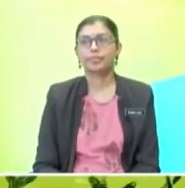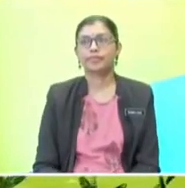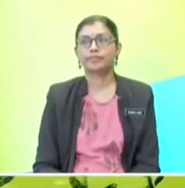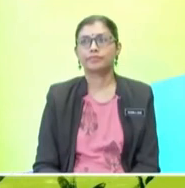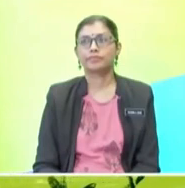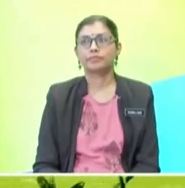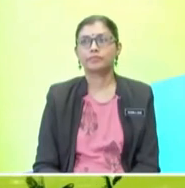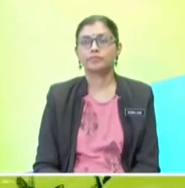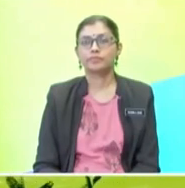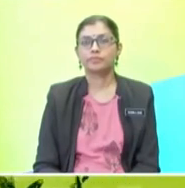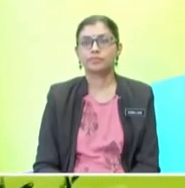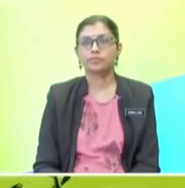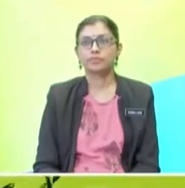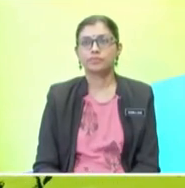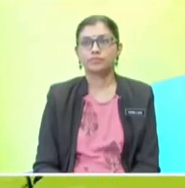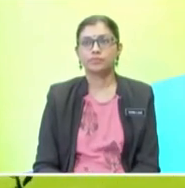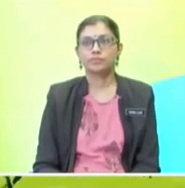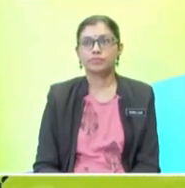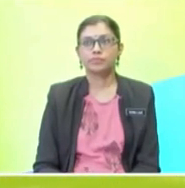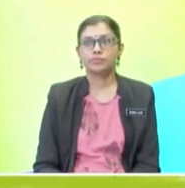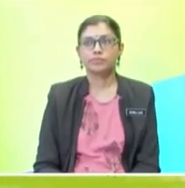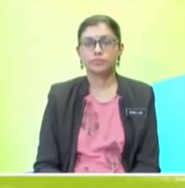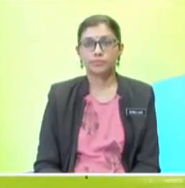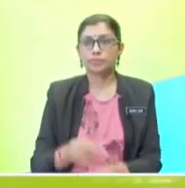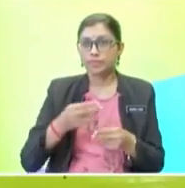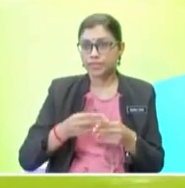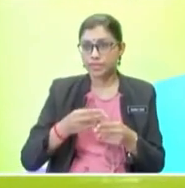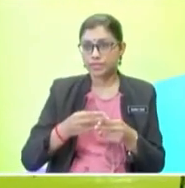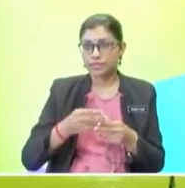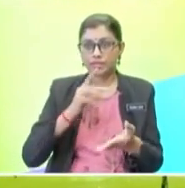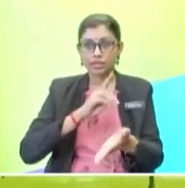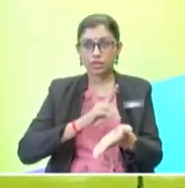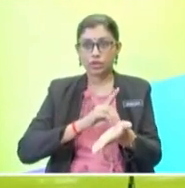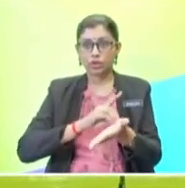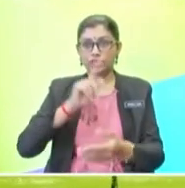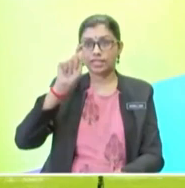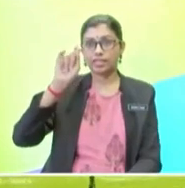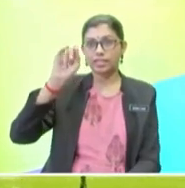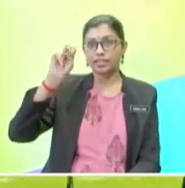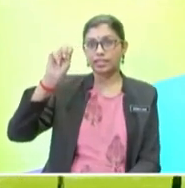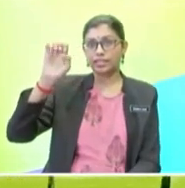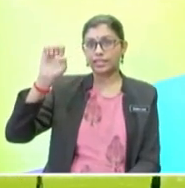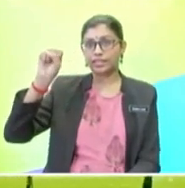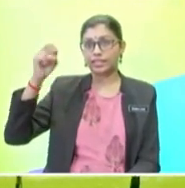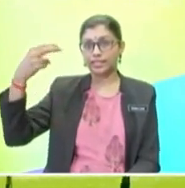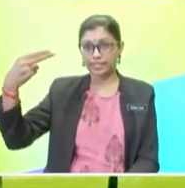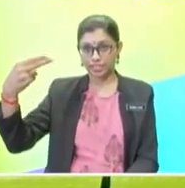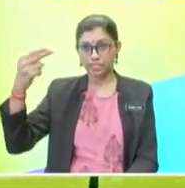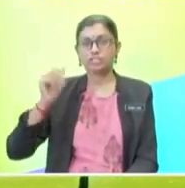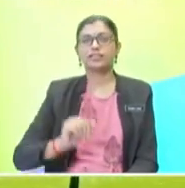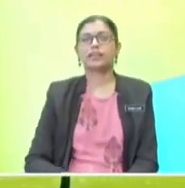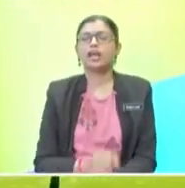Saya, cikgu, saya memilih ayah saya, cikgu. Nama ayah saya Dr. Dinesh Kumar. Beliau merupakan seorang